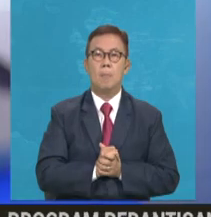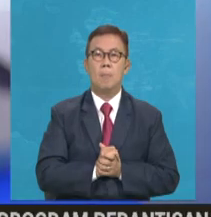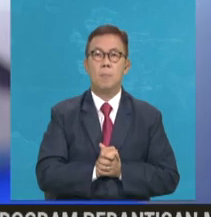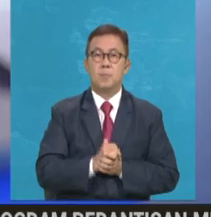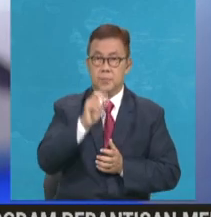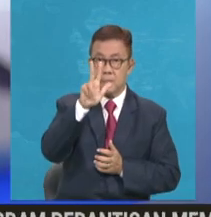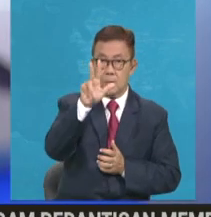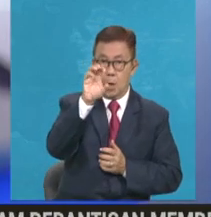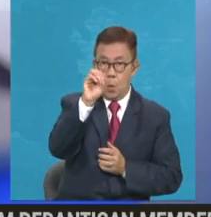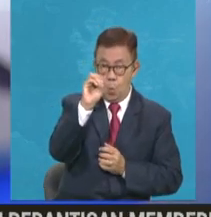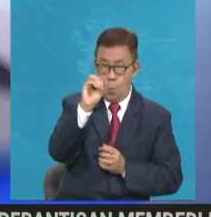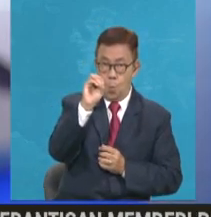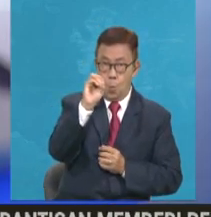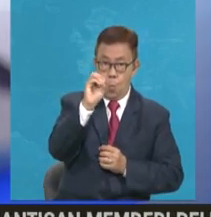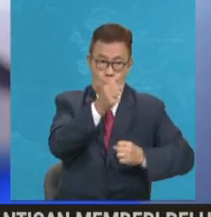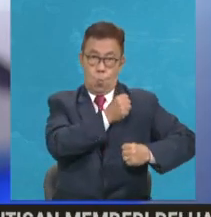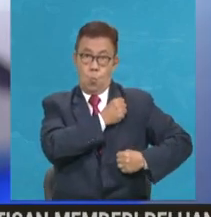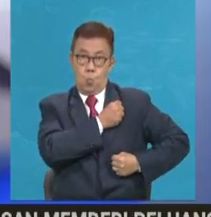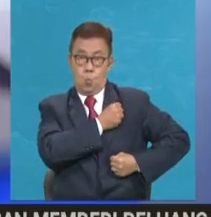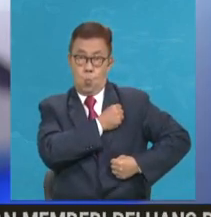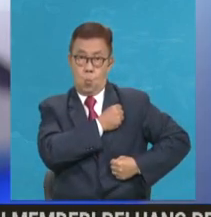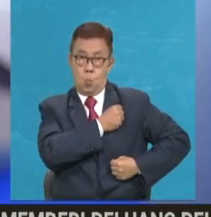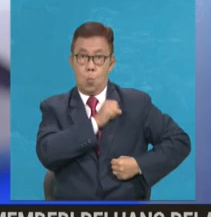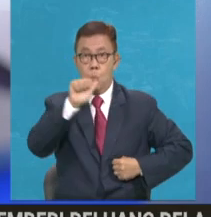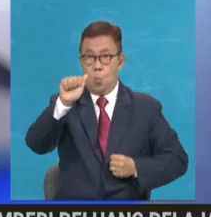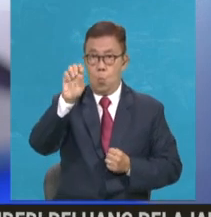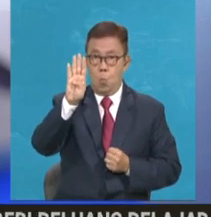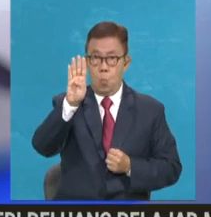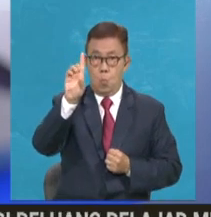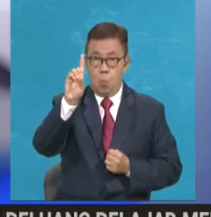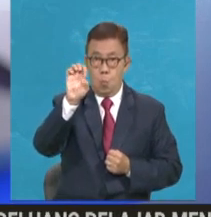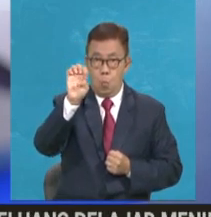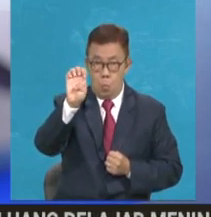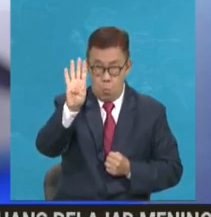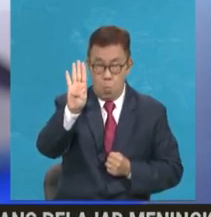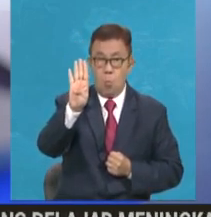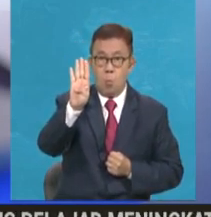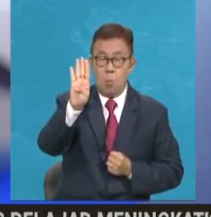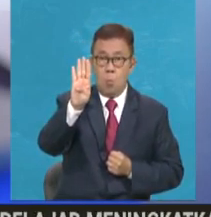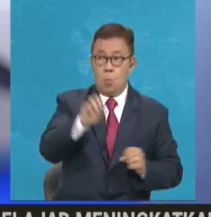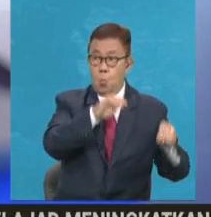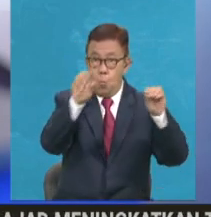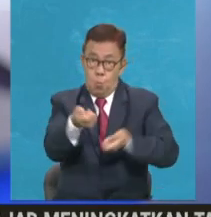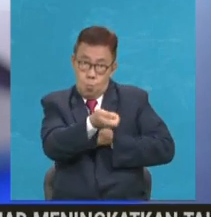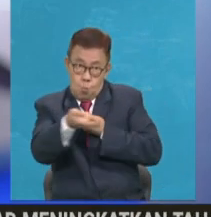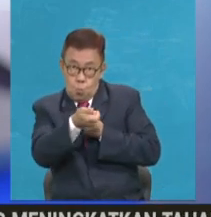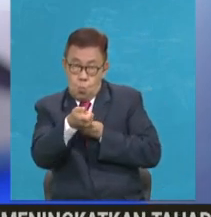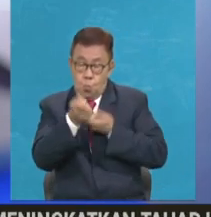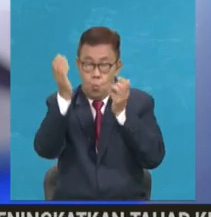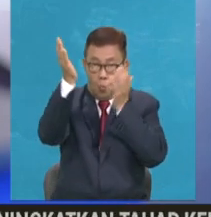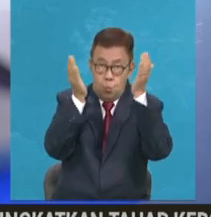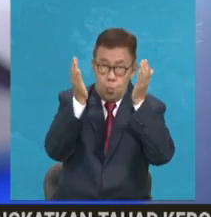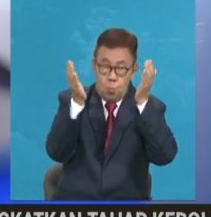30 Kontingen angkatan bersenjata di Raja Brunei abdp akan menyertai betalian Malaysia malbad